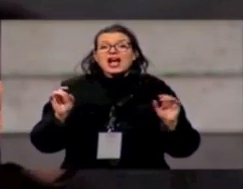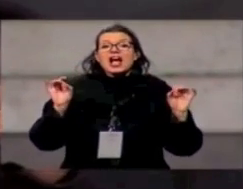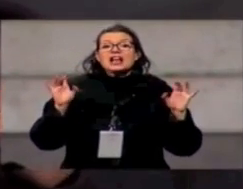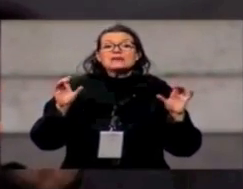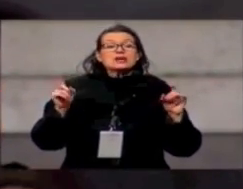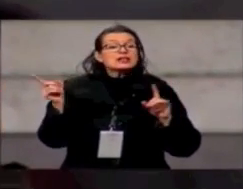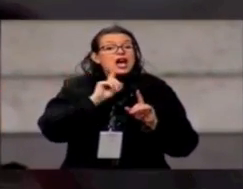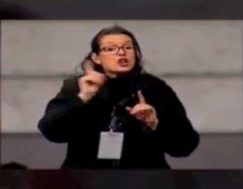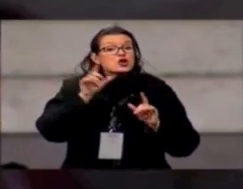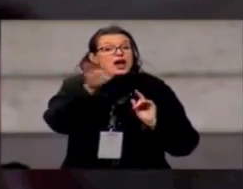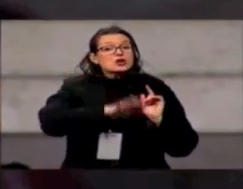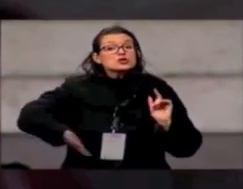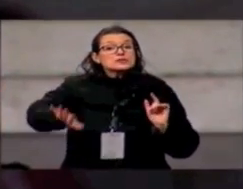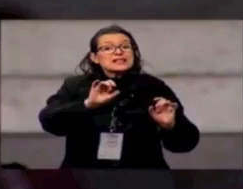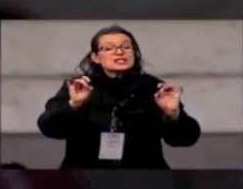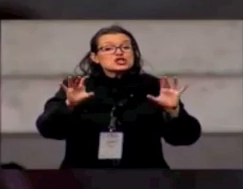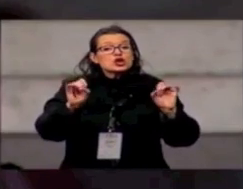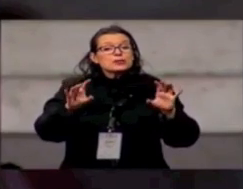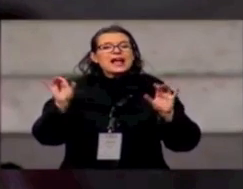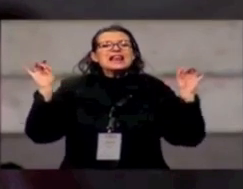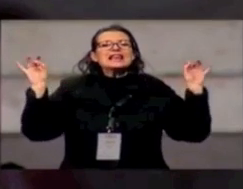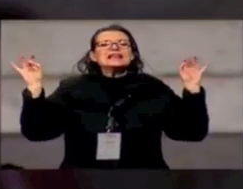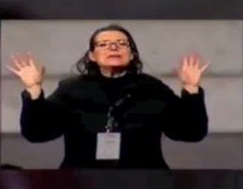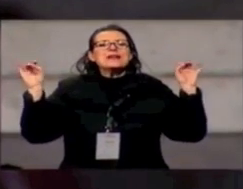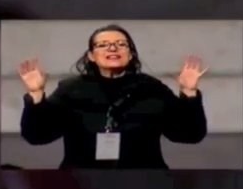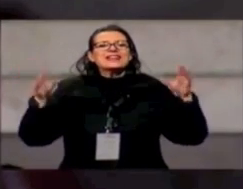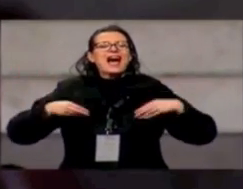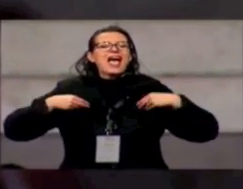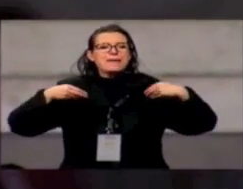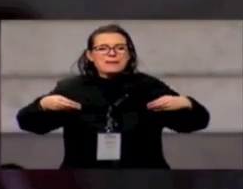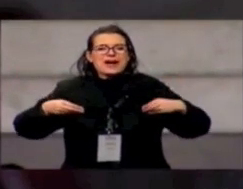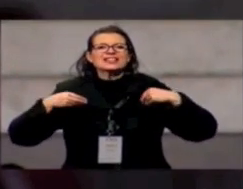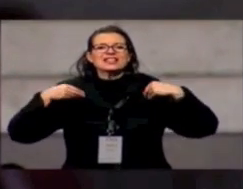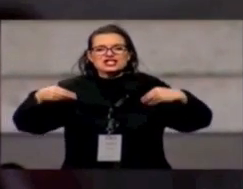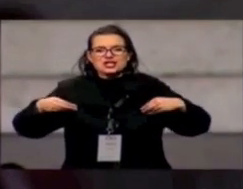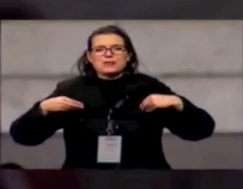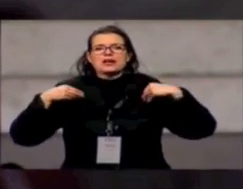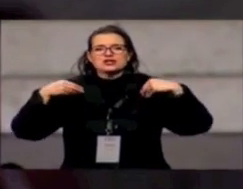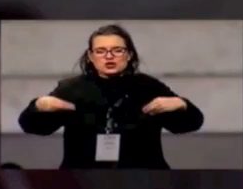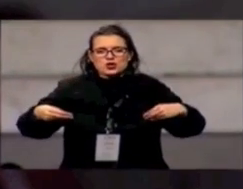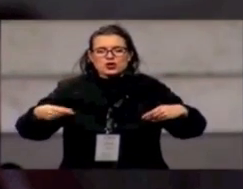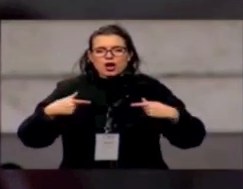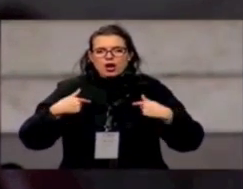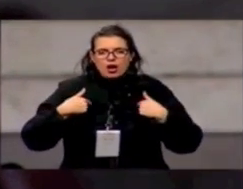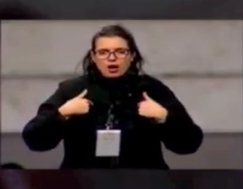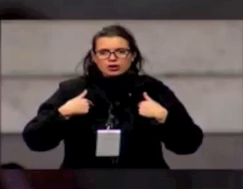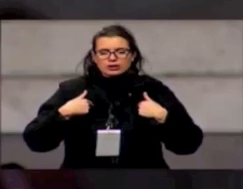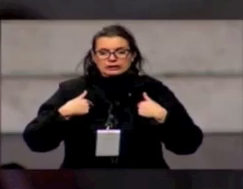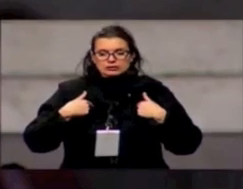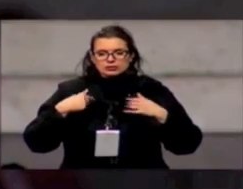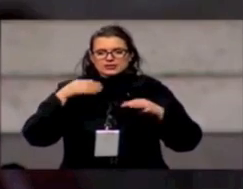spazio libero la libertà è partecipazione e mi sono trovata a spiegare a questo